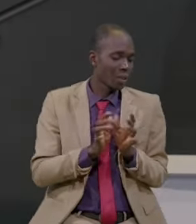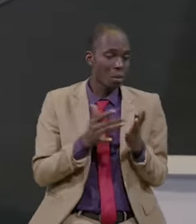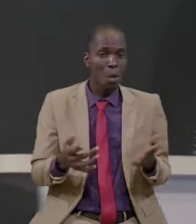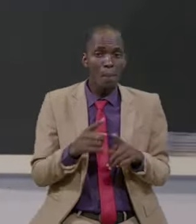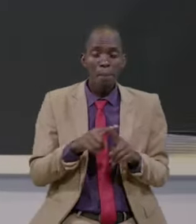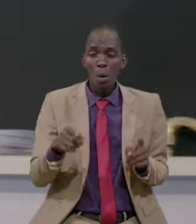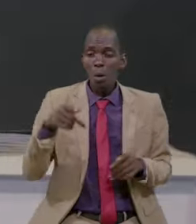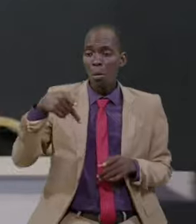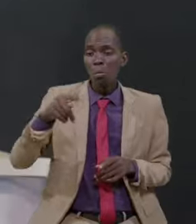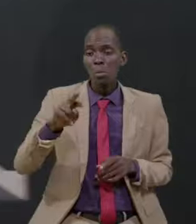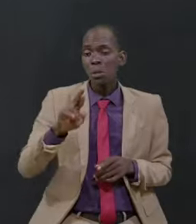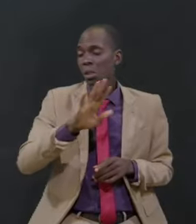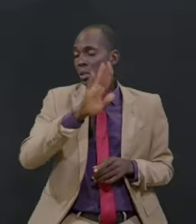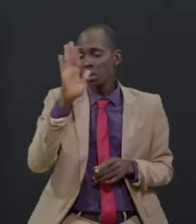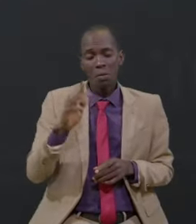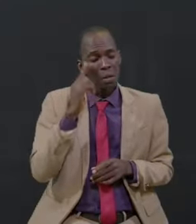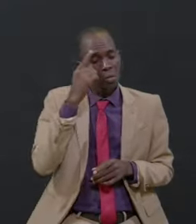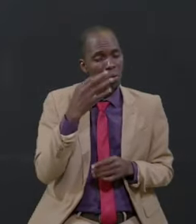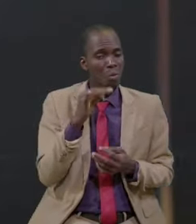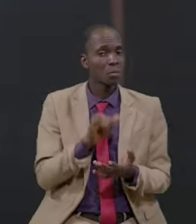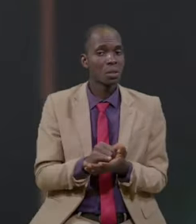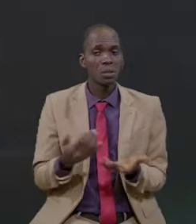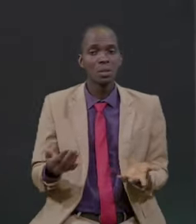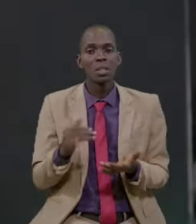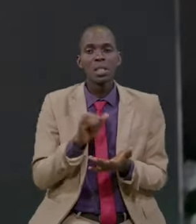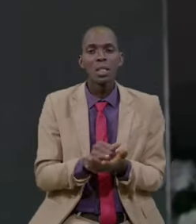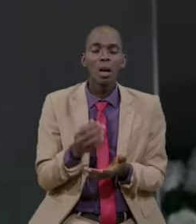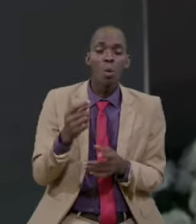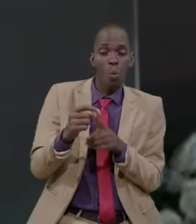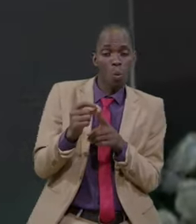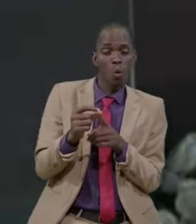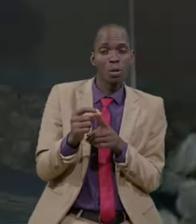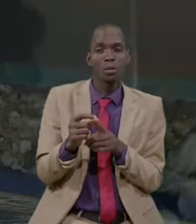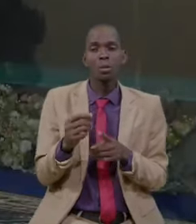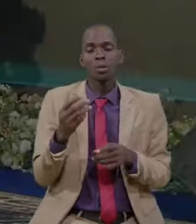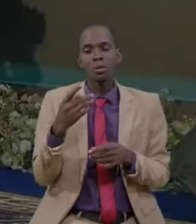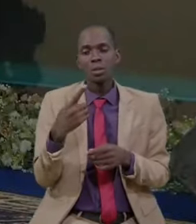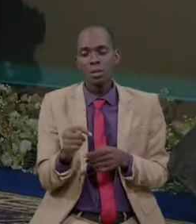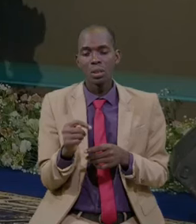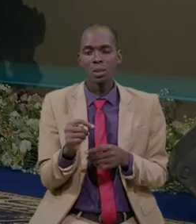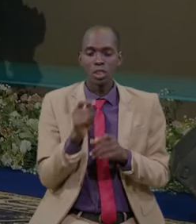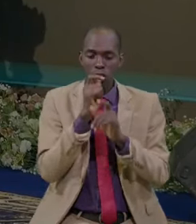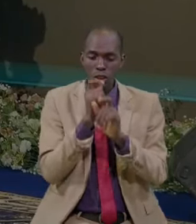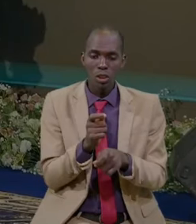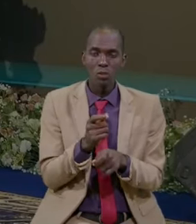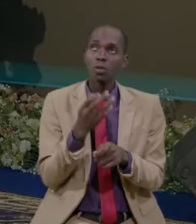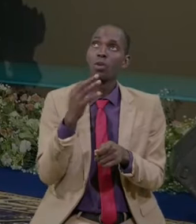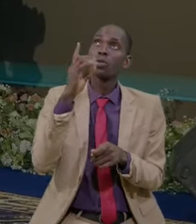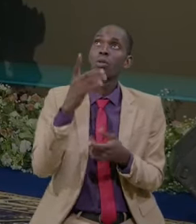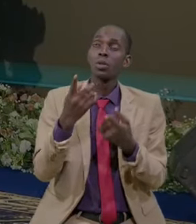à cela. Ce mot, le don est pour vous, est venu de façon spontanée. Ça, c'est l'onction.